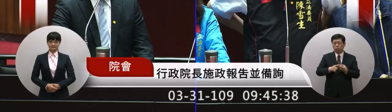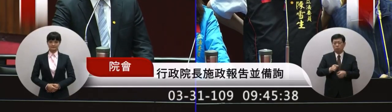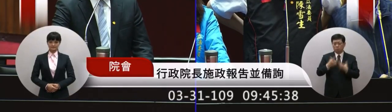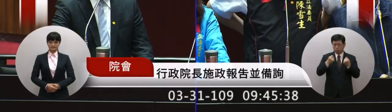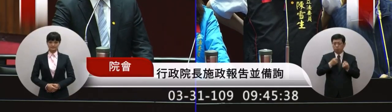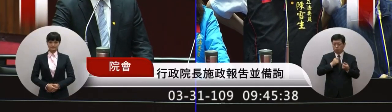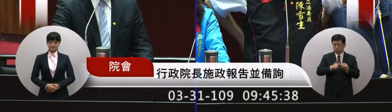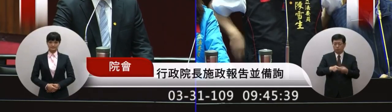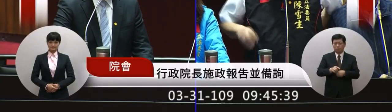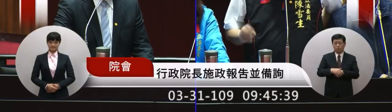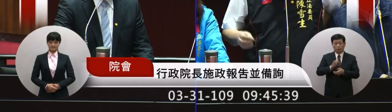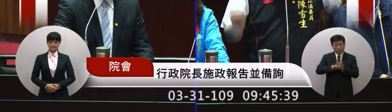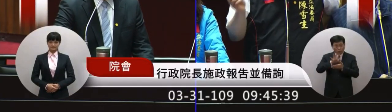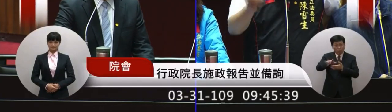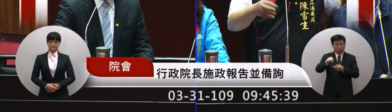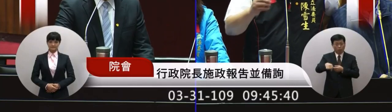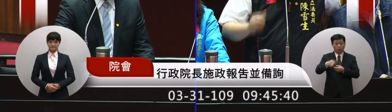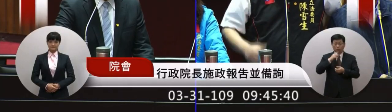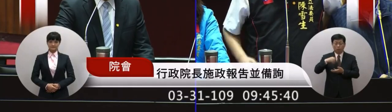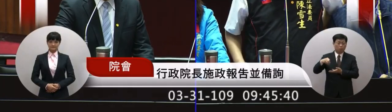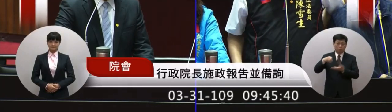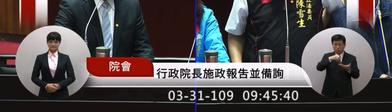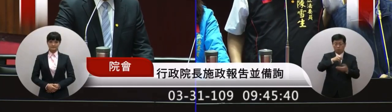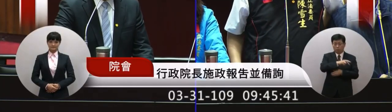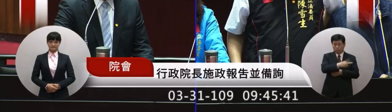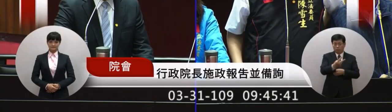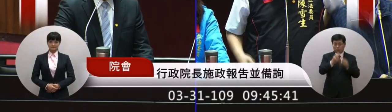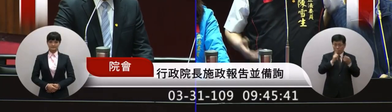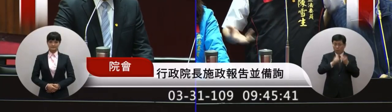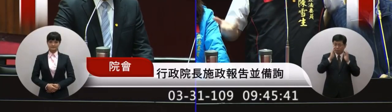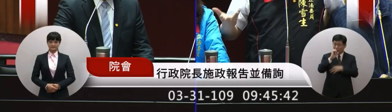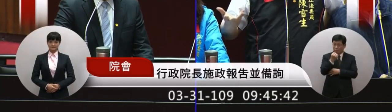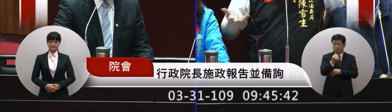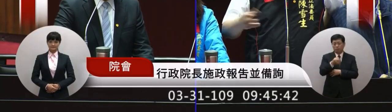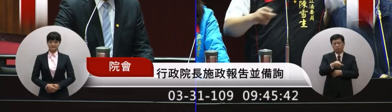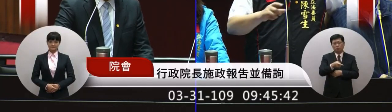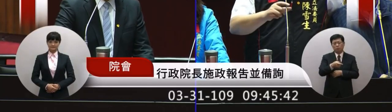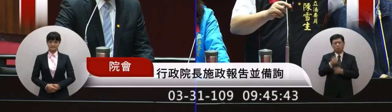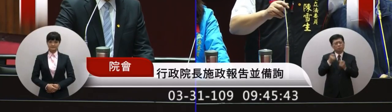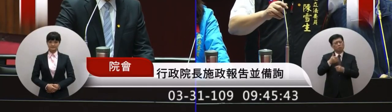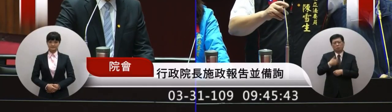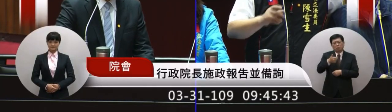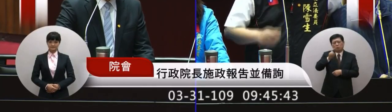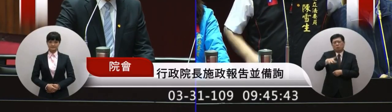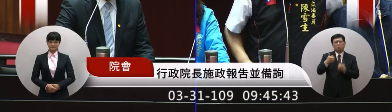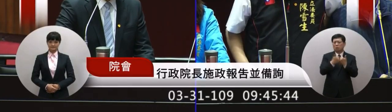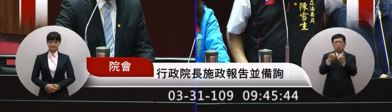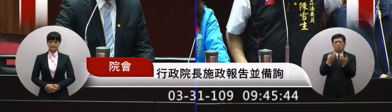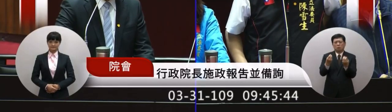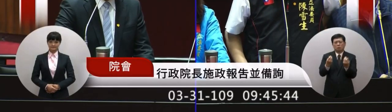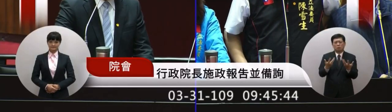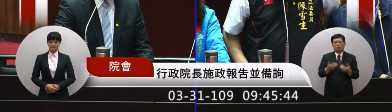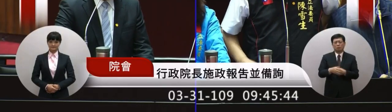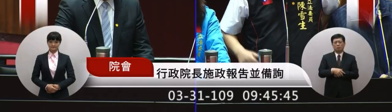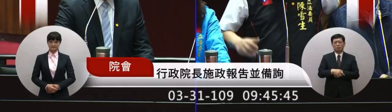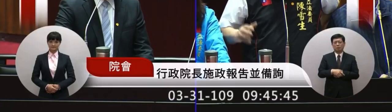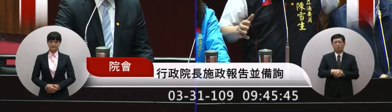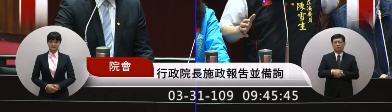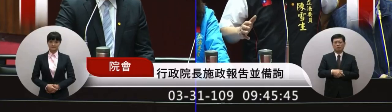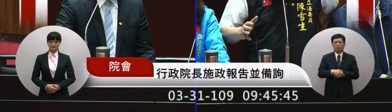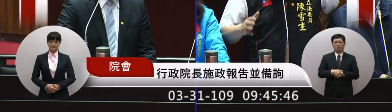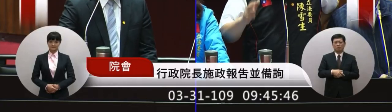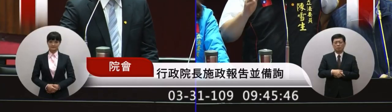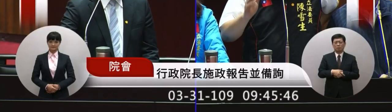要。后来我们把他送到转型正义里面去了哈、哦，转型正义最近不知道跑哪里去，没开会啦，哦。